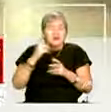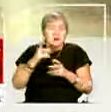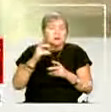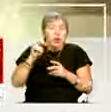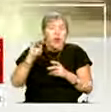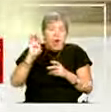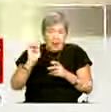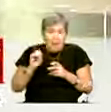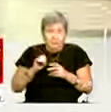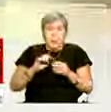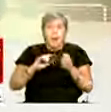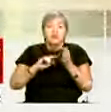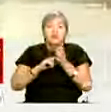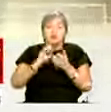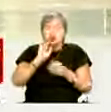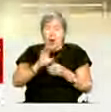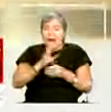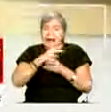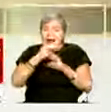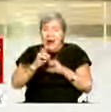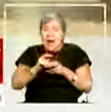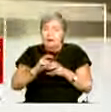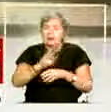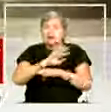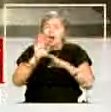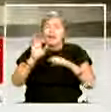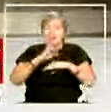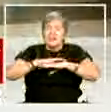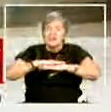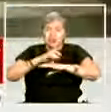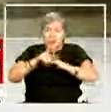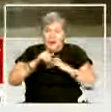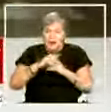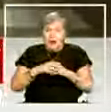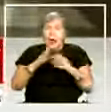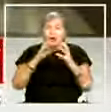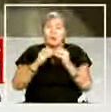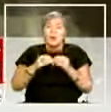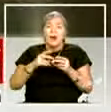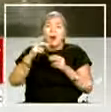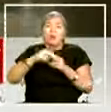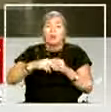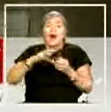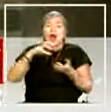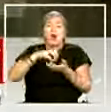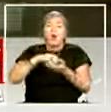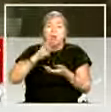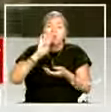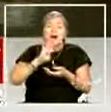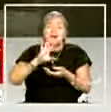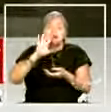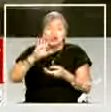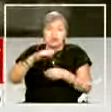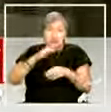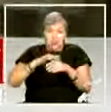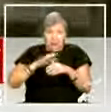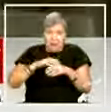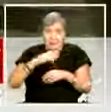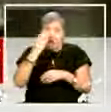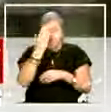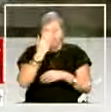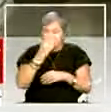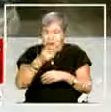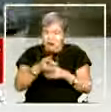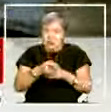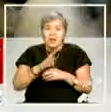ce privește punctual pe fiecare disciplină în parte, România ocupă locul 45 la matematică și citire